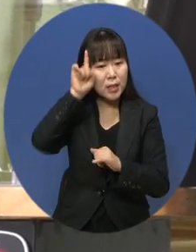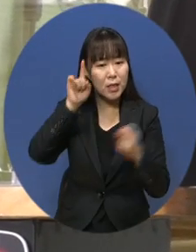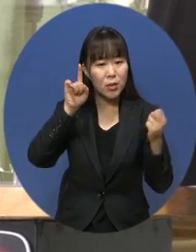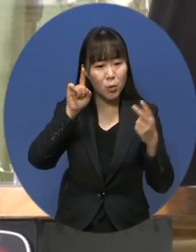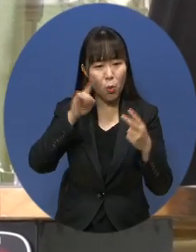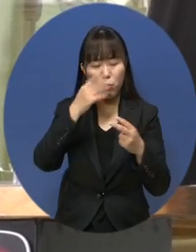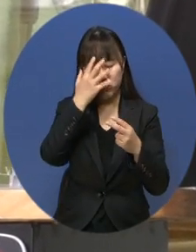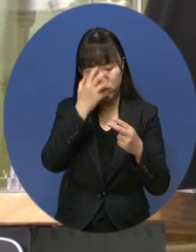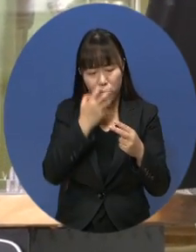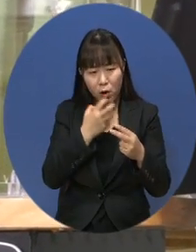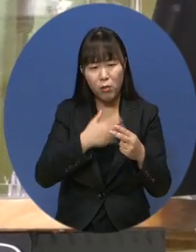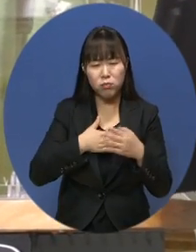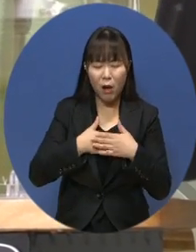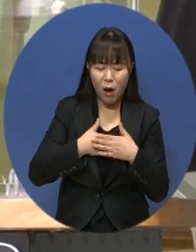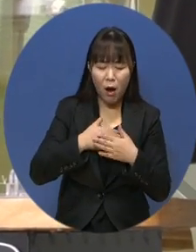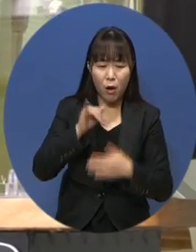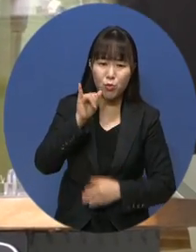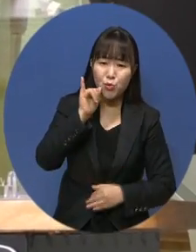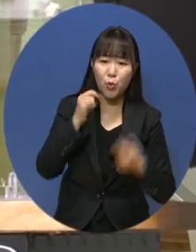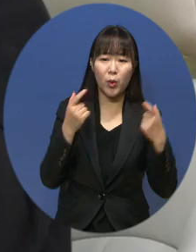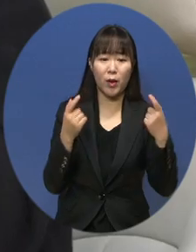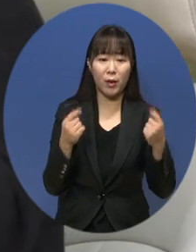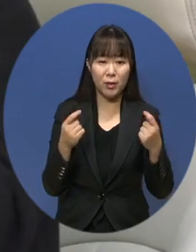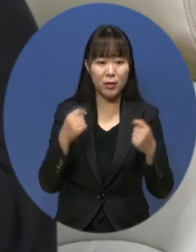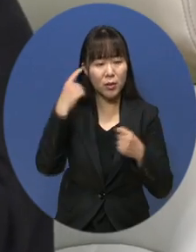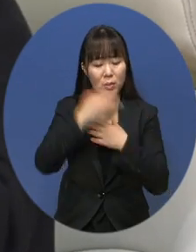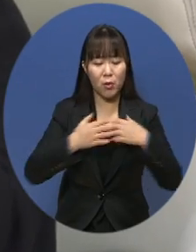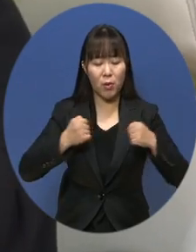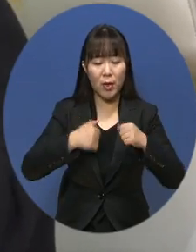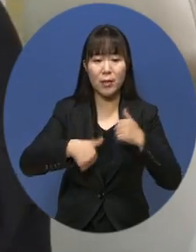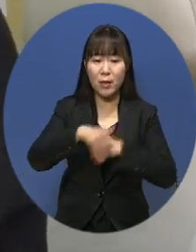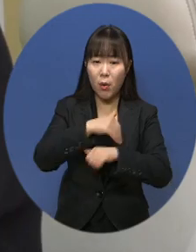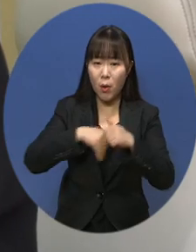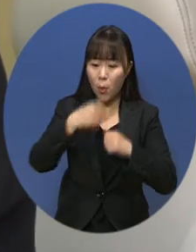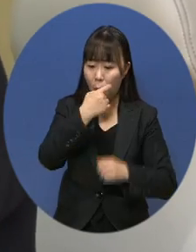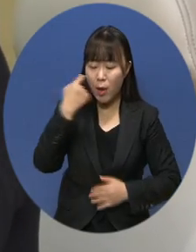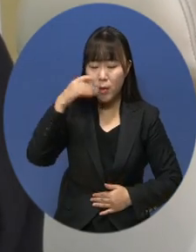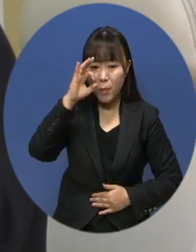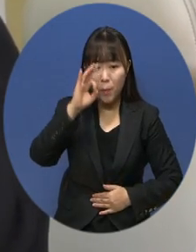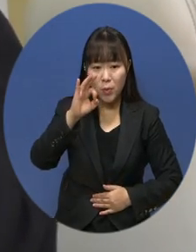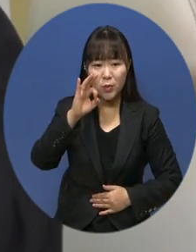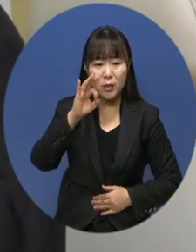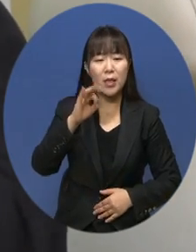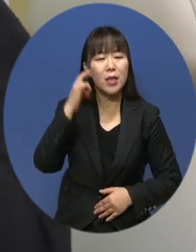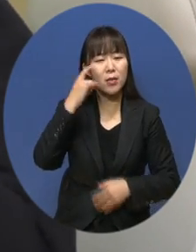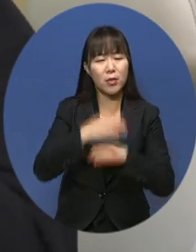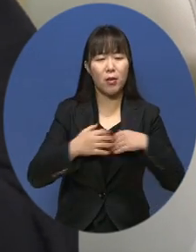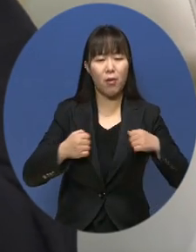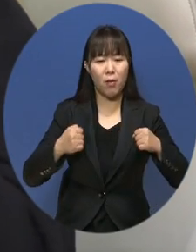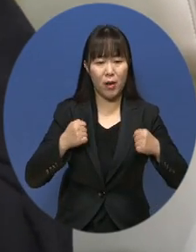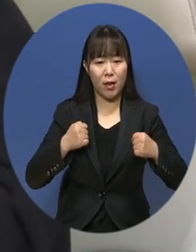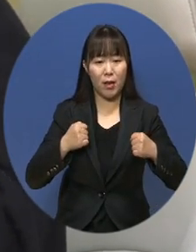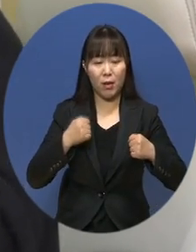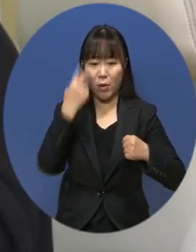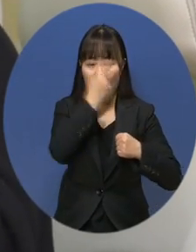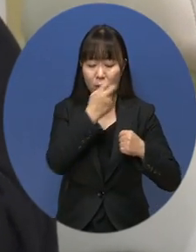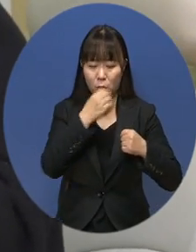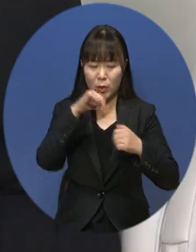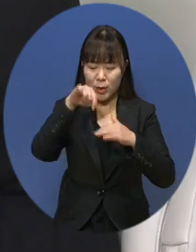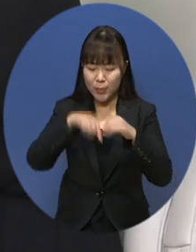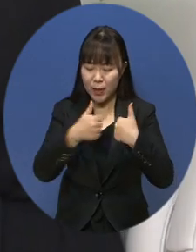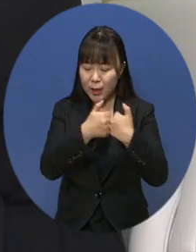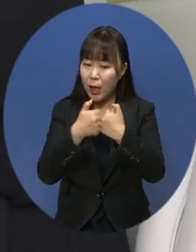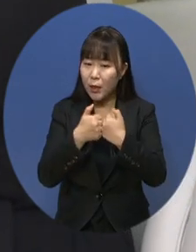및 우울, 불안, 중독 등 정신건강 상태를 확인해 볼수 있는 정신건강 검진과